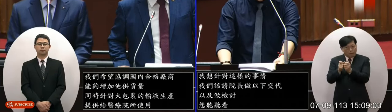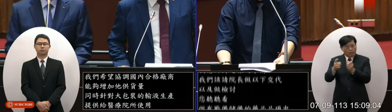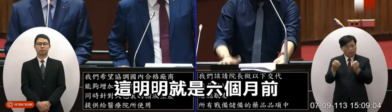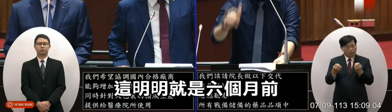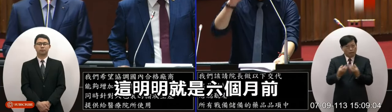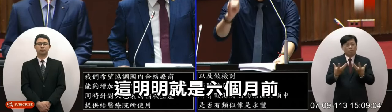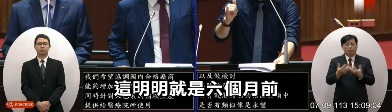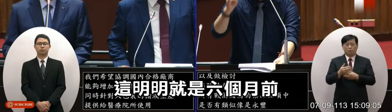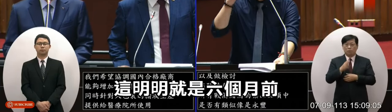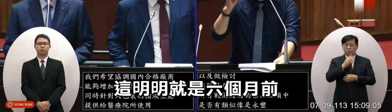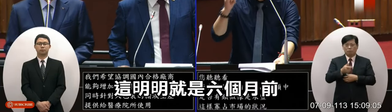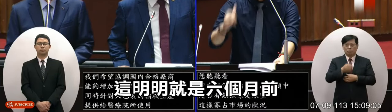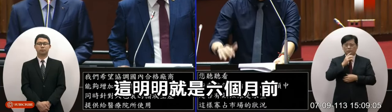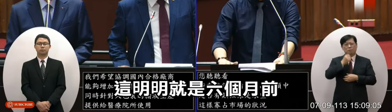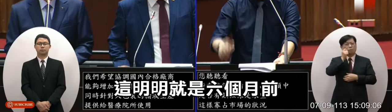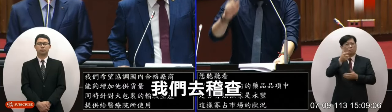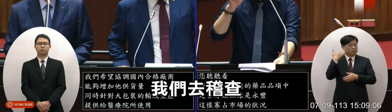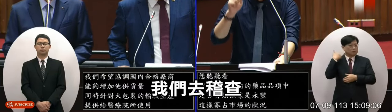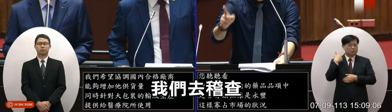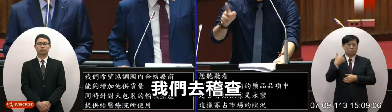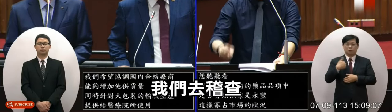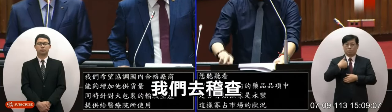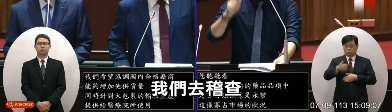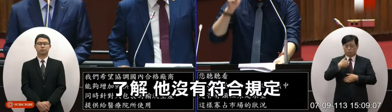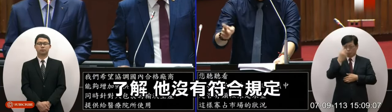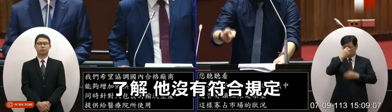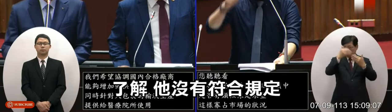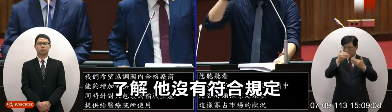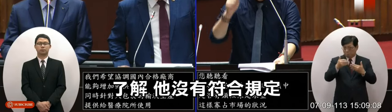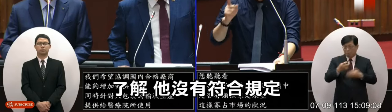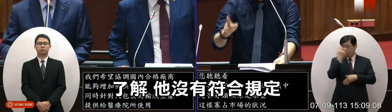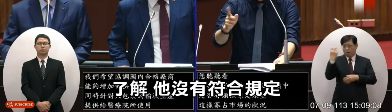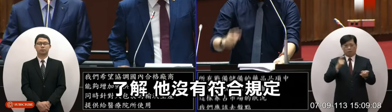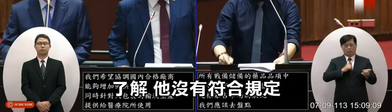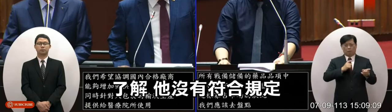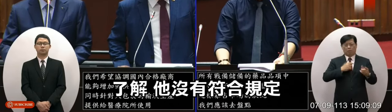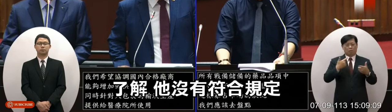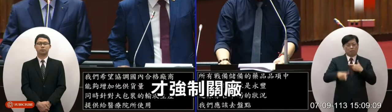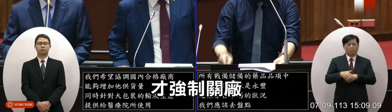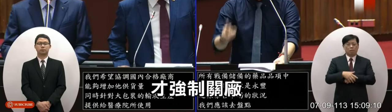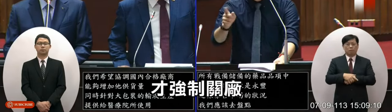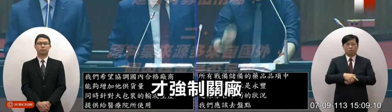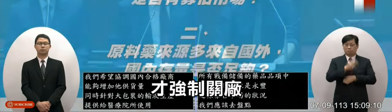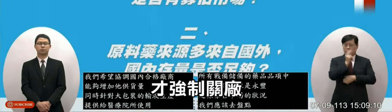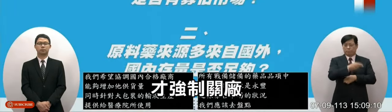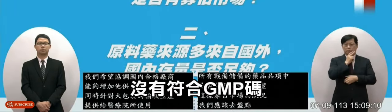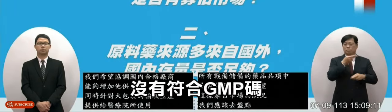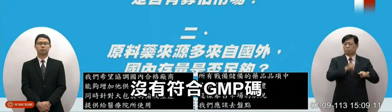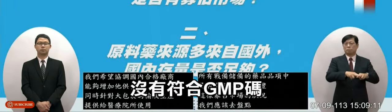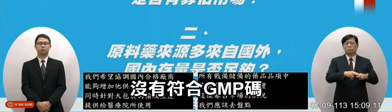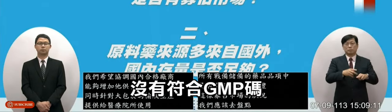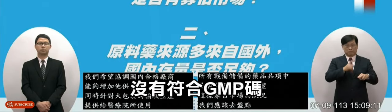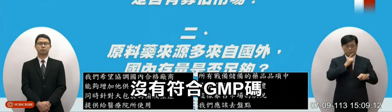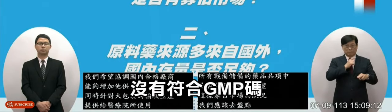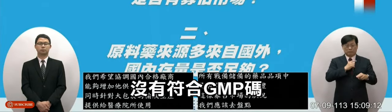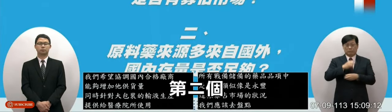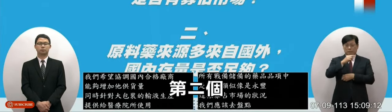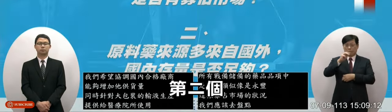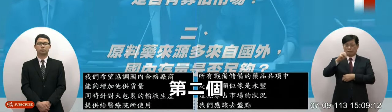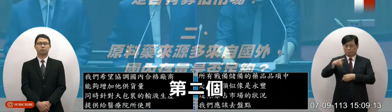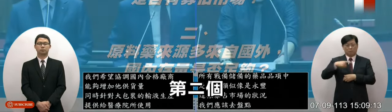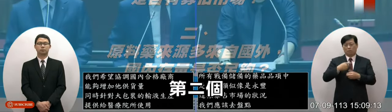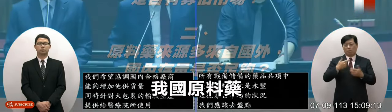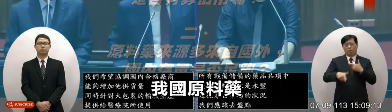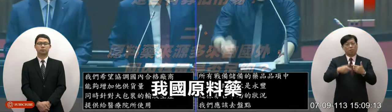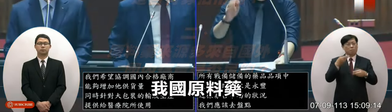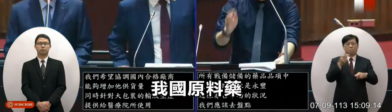生的吗？这明明就是6个月前我们去稽查了解它没有符合规定才强制关厂，没有符合 GMP 嘛。第